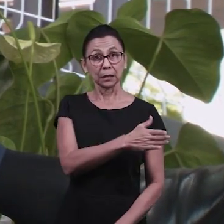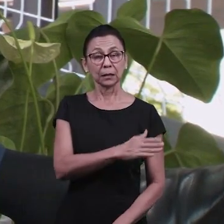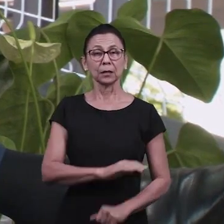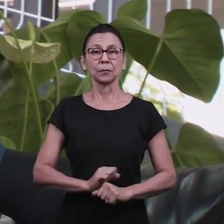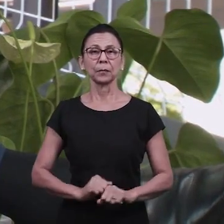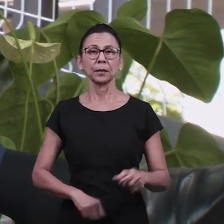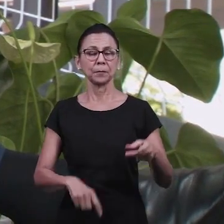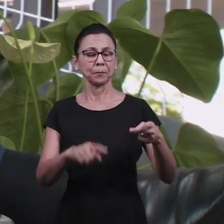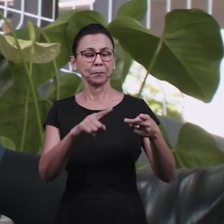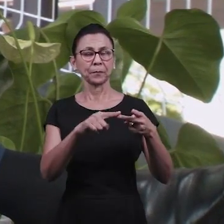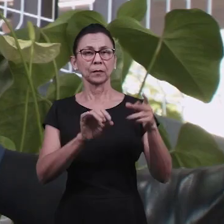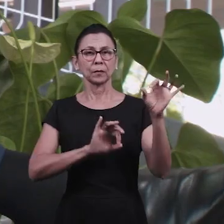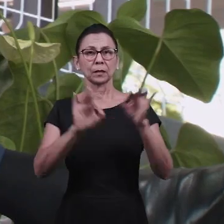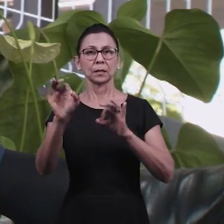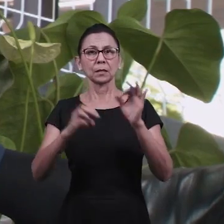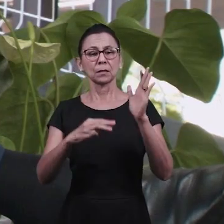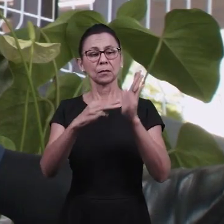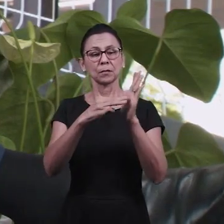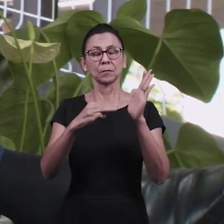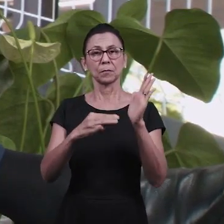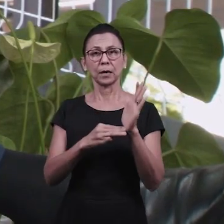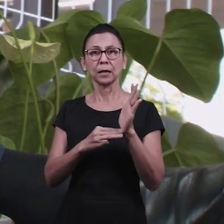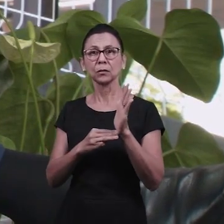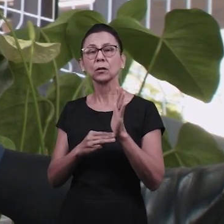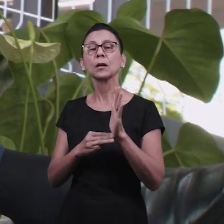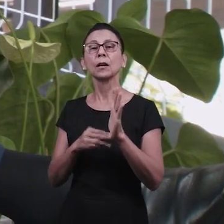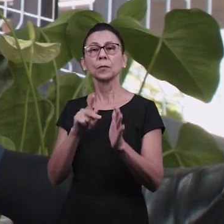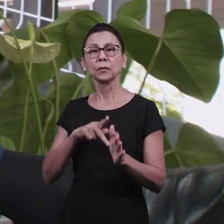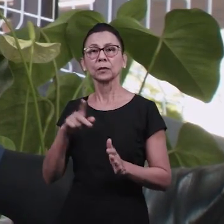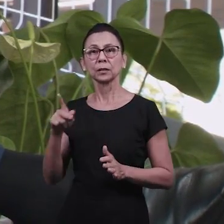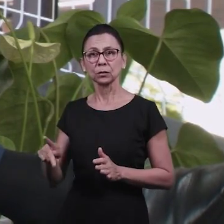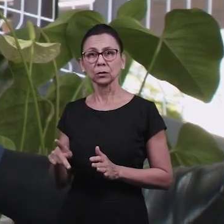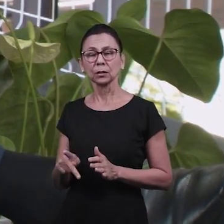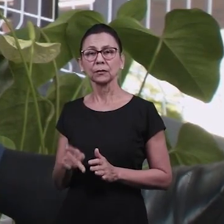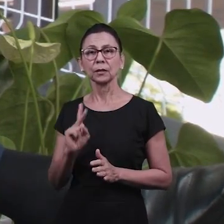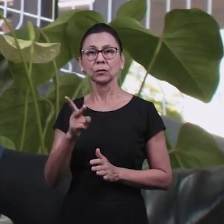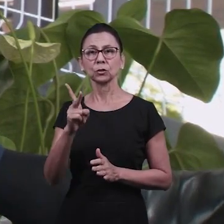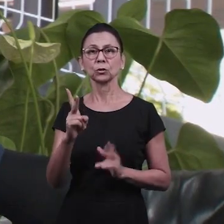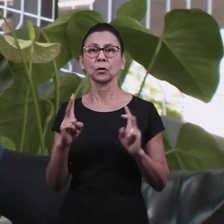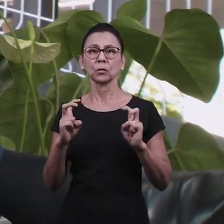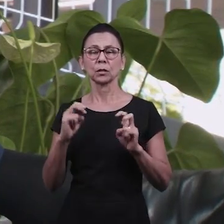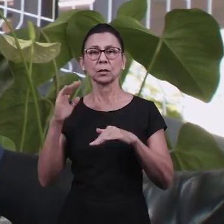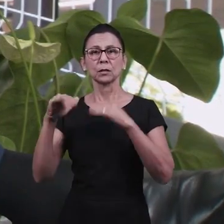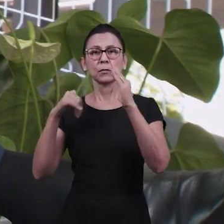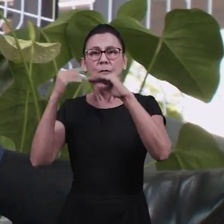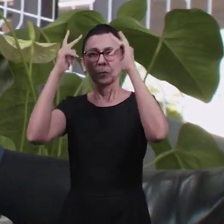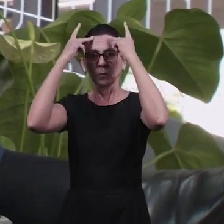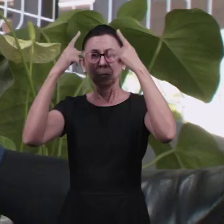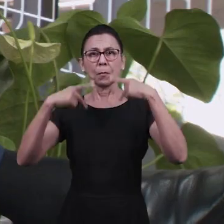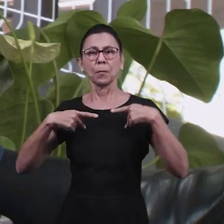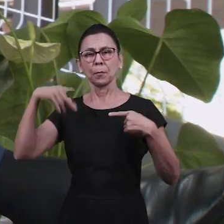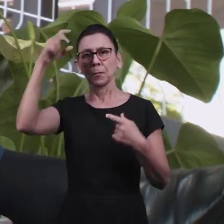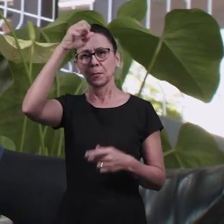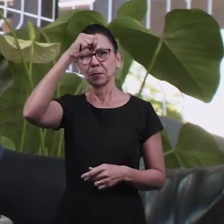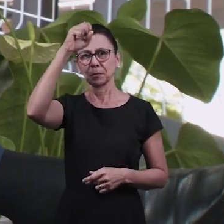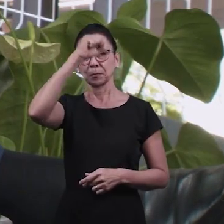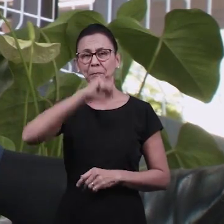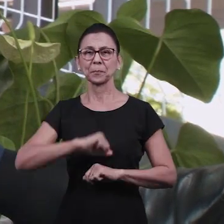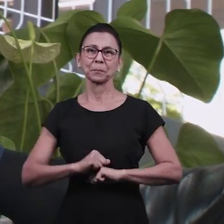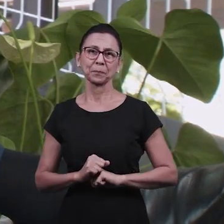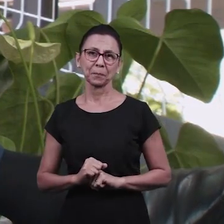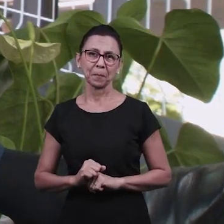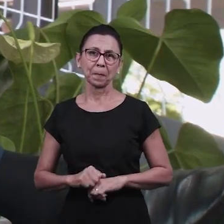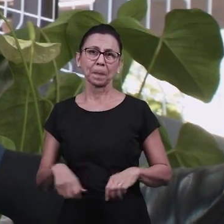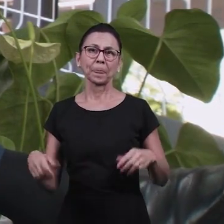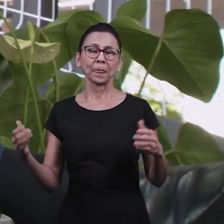professeur Fernanda Becali va donner la séquence à la thématique développement humain et apprentissage, maintenant pour les enfants